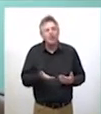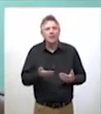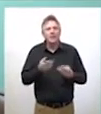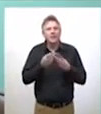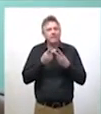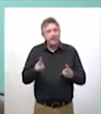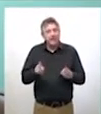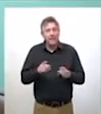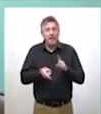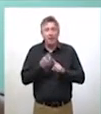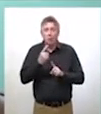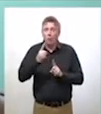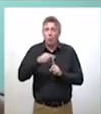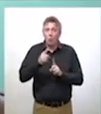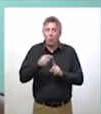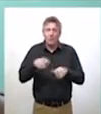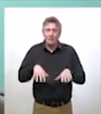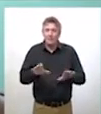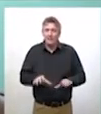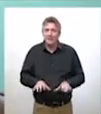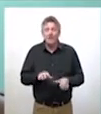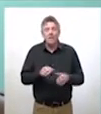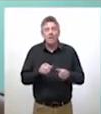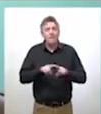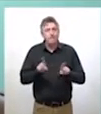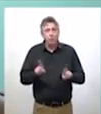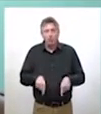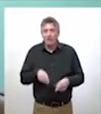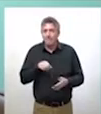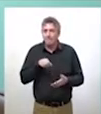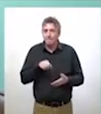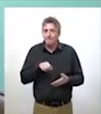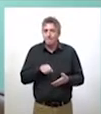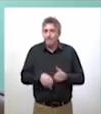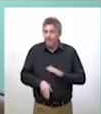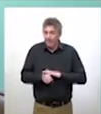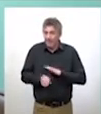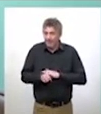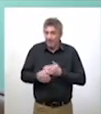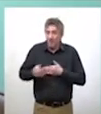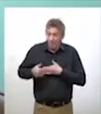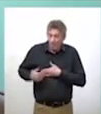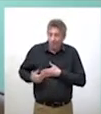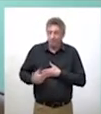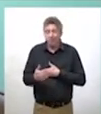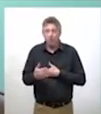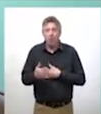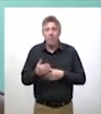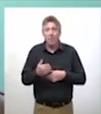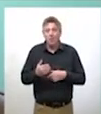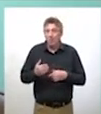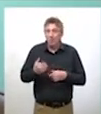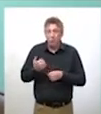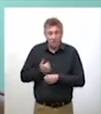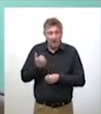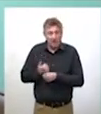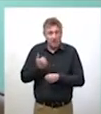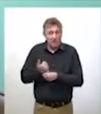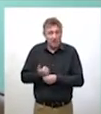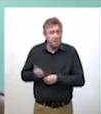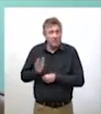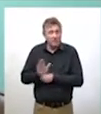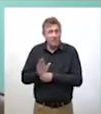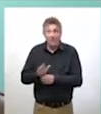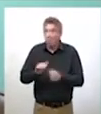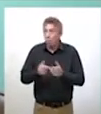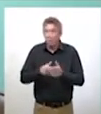compte administratif, le budget primitif à chaque exercice, ça n'a pas été fait depuis 2015. Donc ça, c'est déjà une première